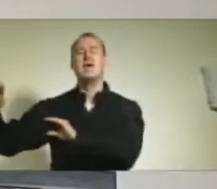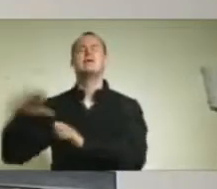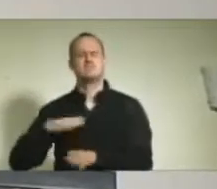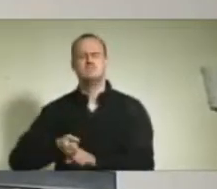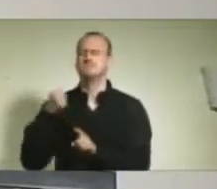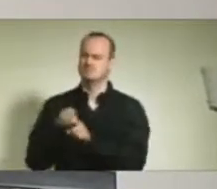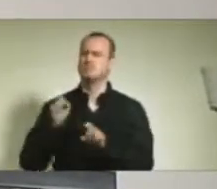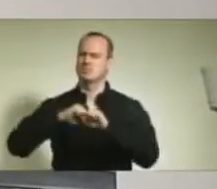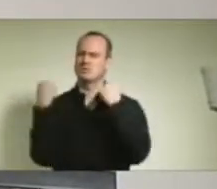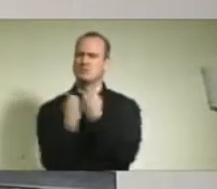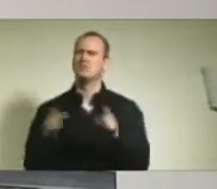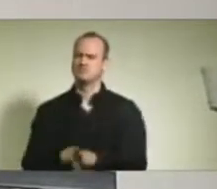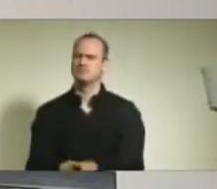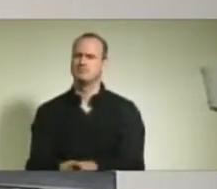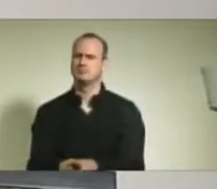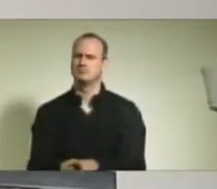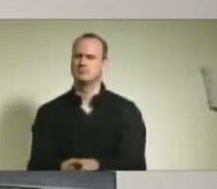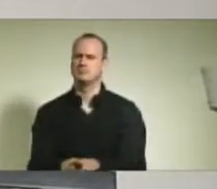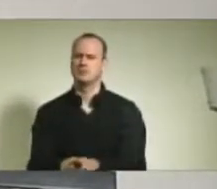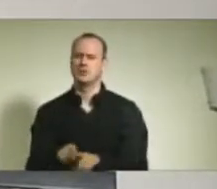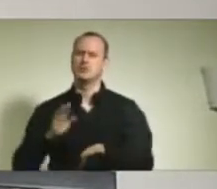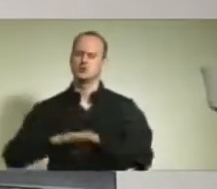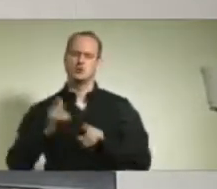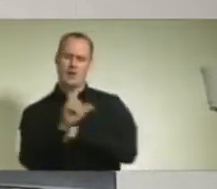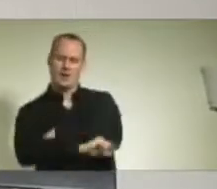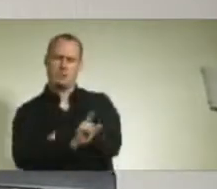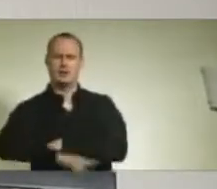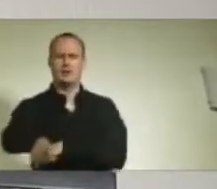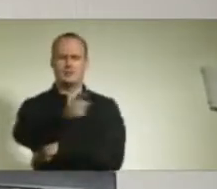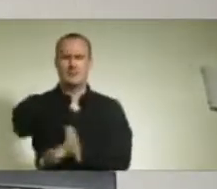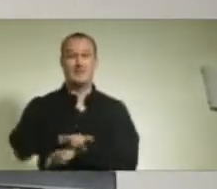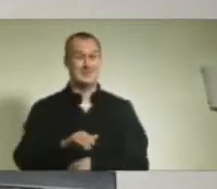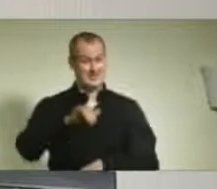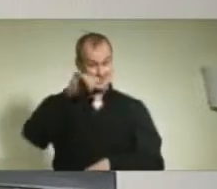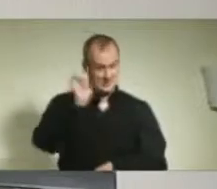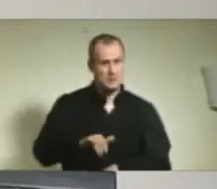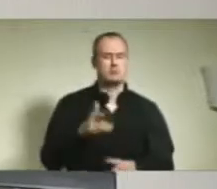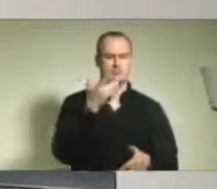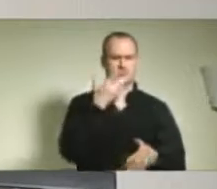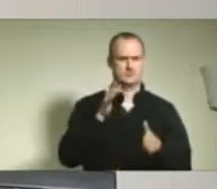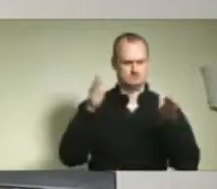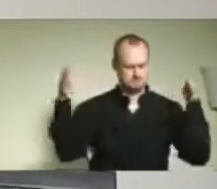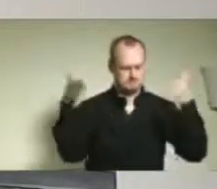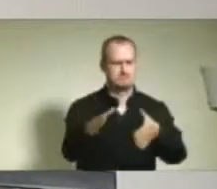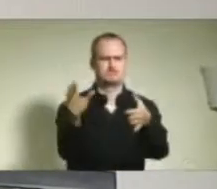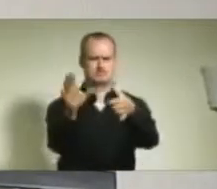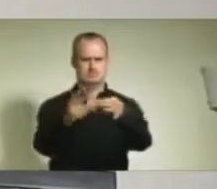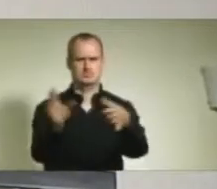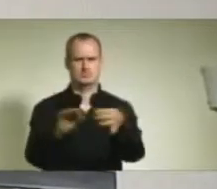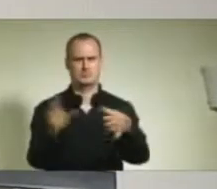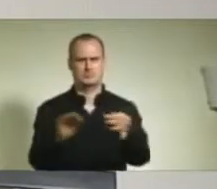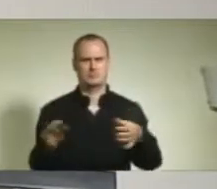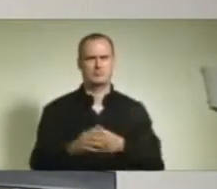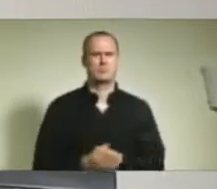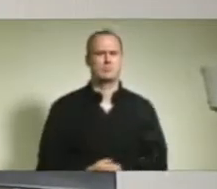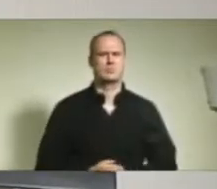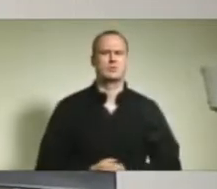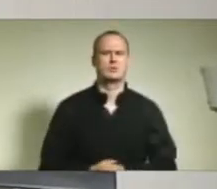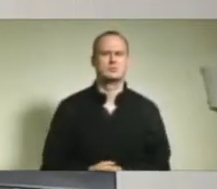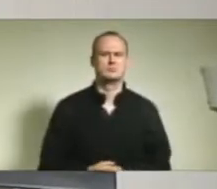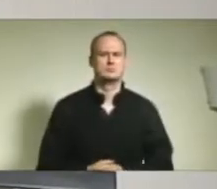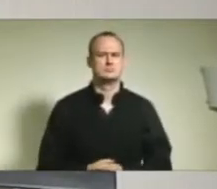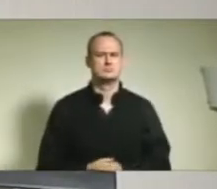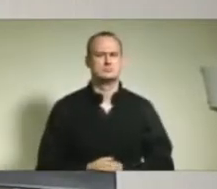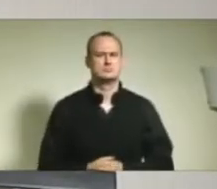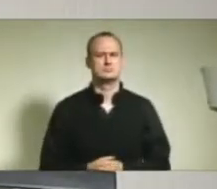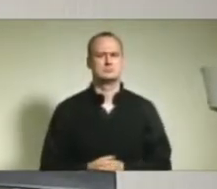sociales graves sur le personnel. Et c'est là-dessus que je voudrais attirer votre attention. C'est-à-dire qu'on a des commerciaux